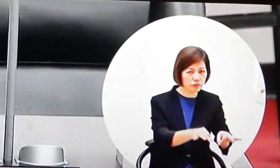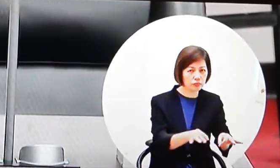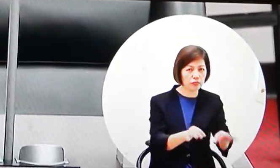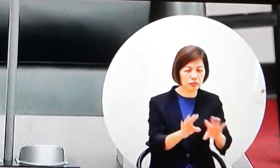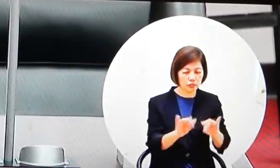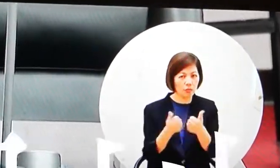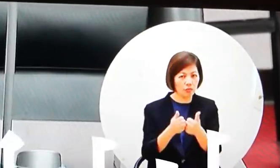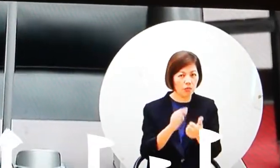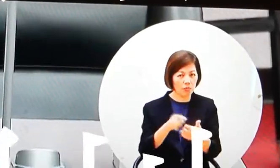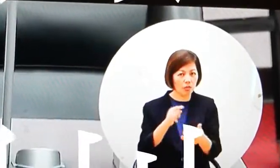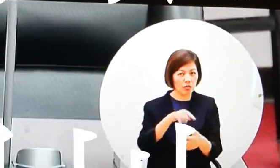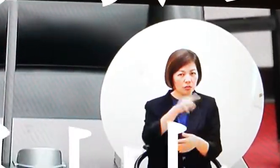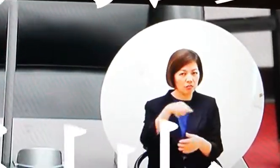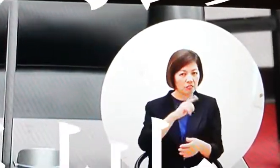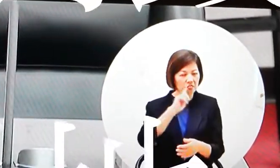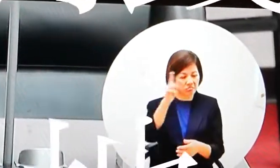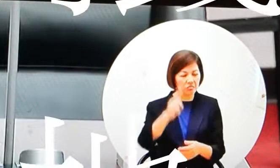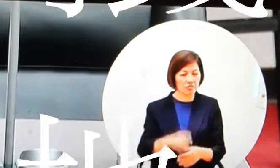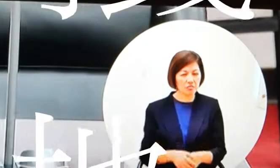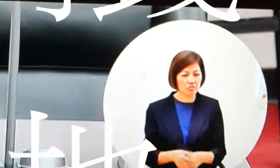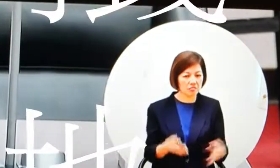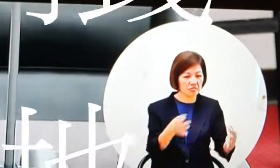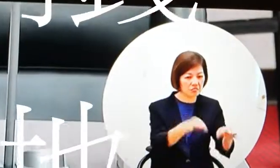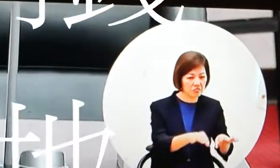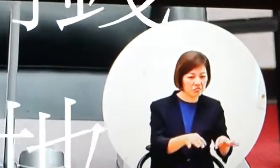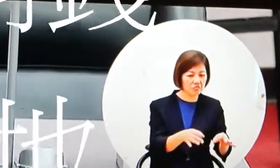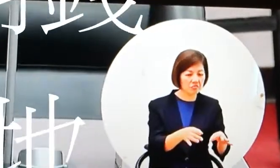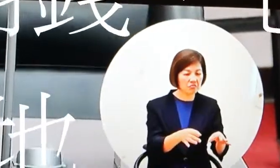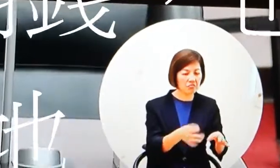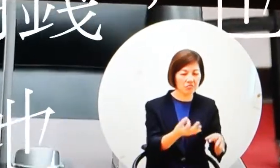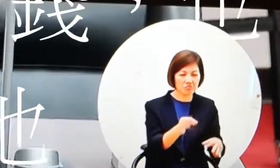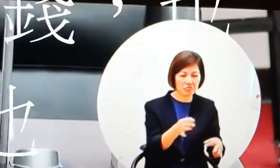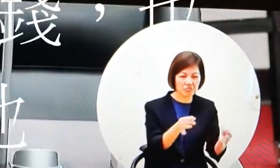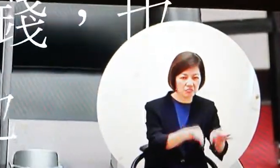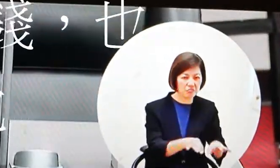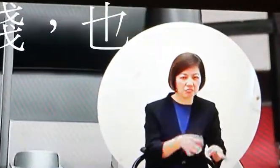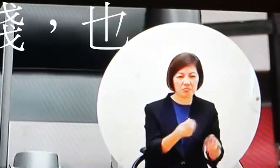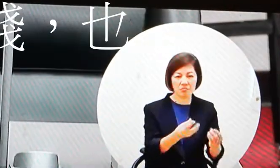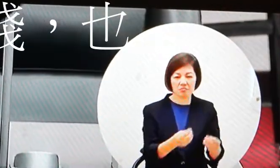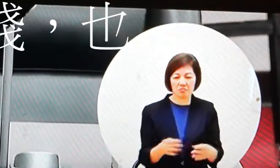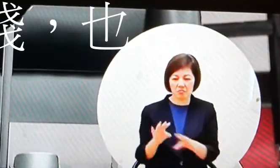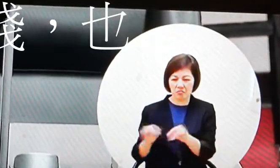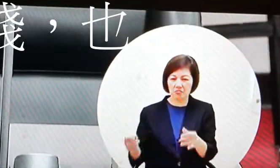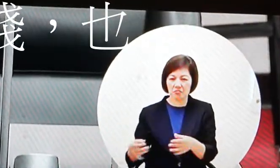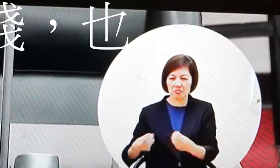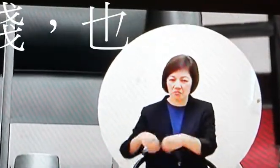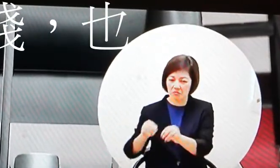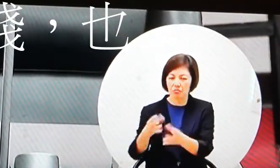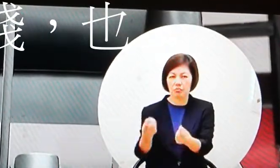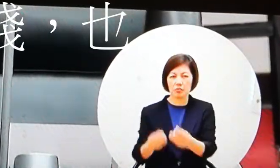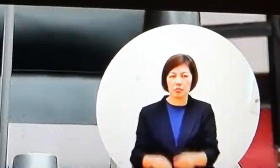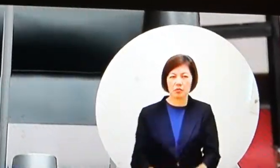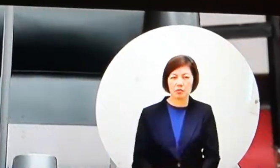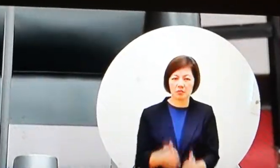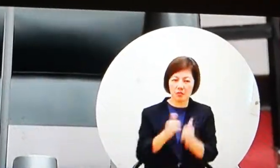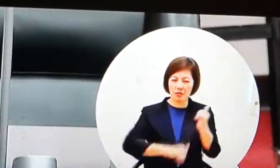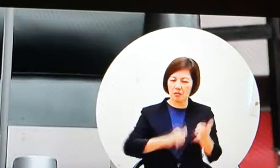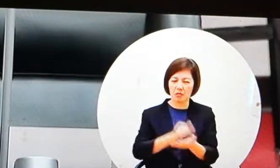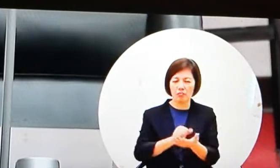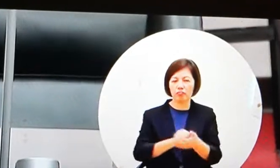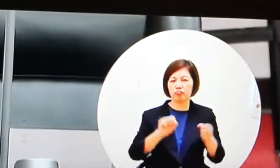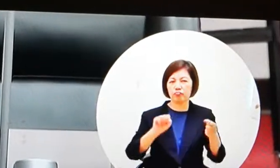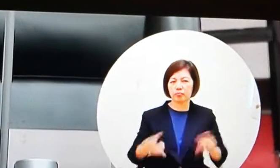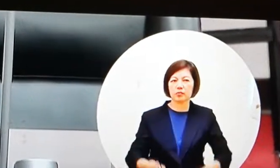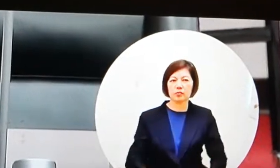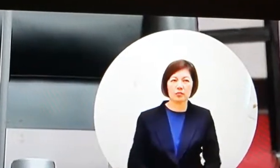为一开始又没有捐钱又没有捐地，这跟我们一般社会大众是不一样，包括我们的史实是不一样的。天大地